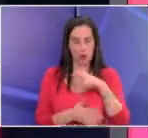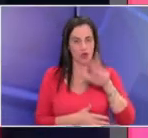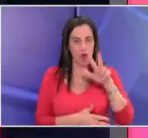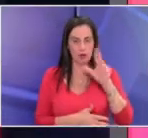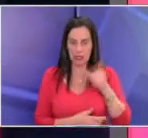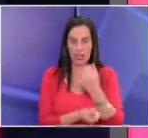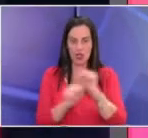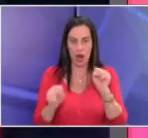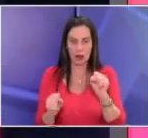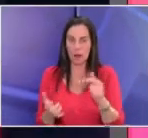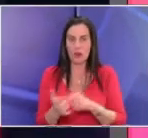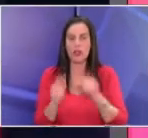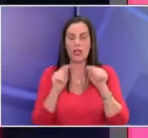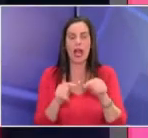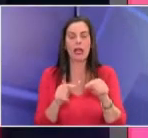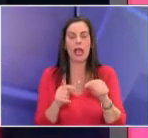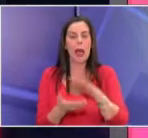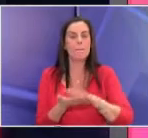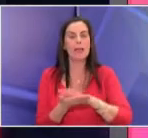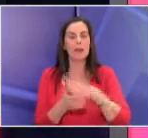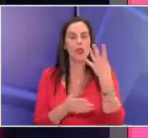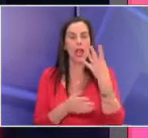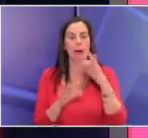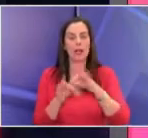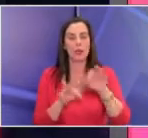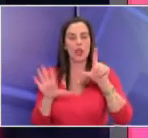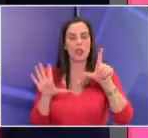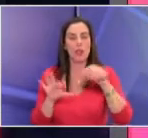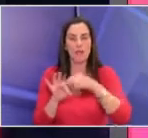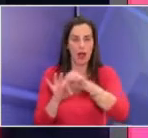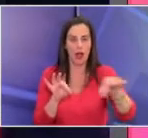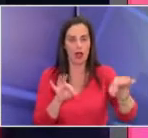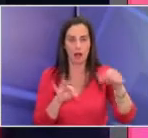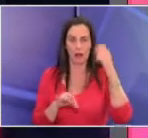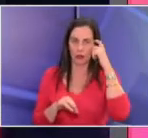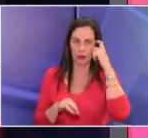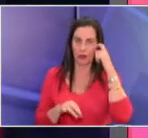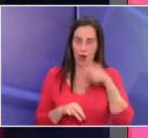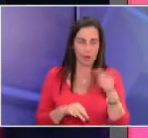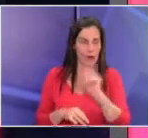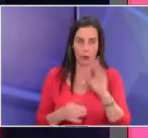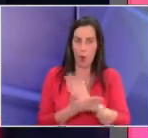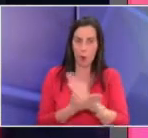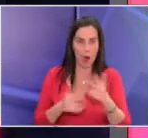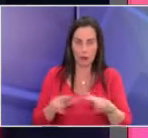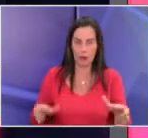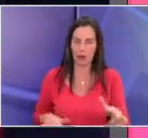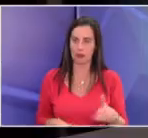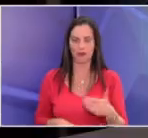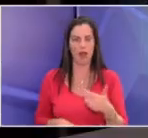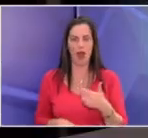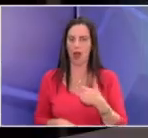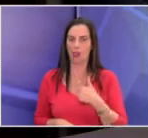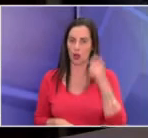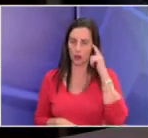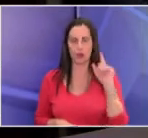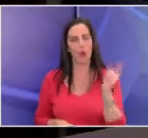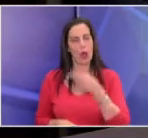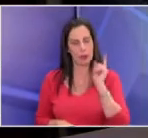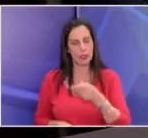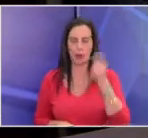האסיר ומשפחתו. אנחנו גם מאמינים שהחוסן החברתי של מדינת ישראל נמדד גם ביכולת שלה